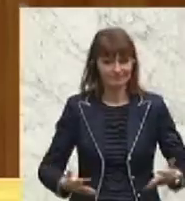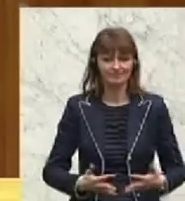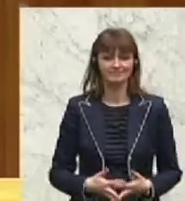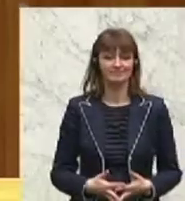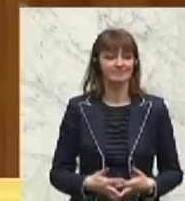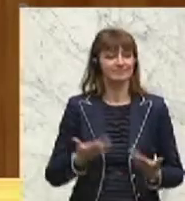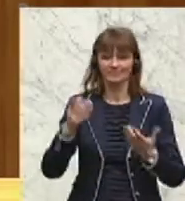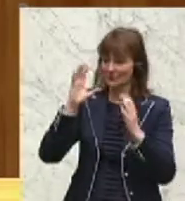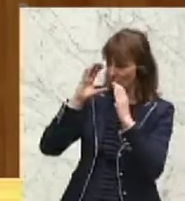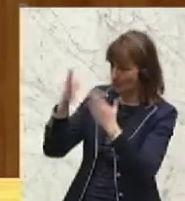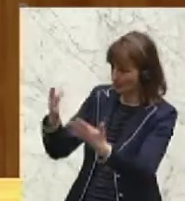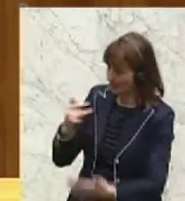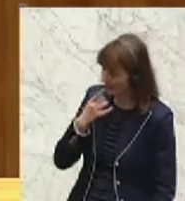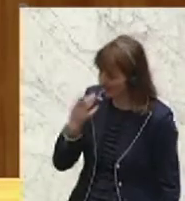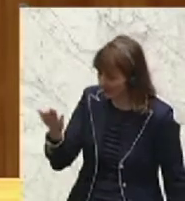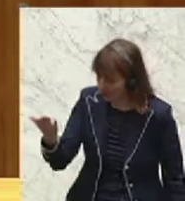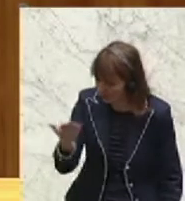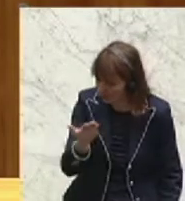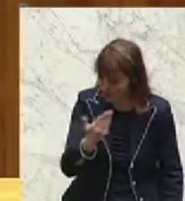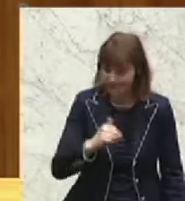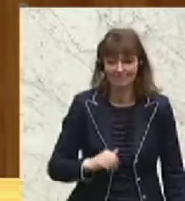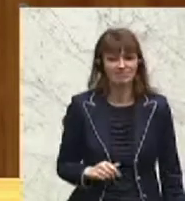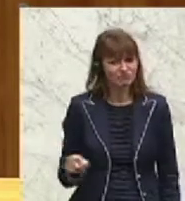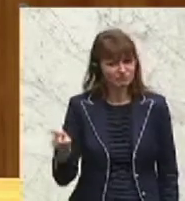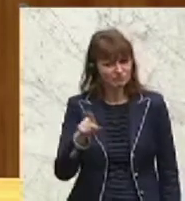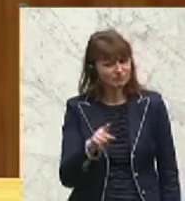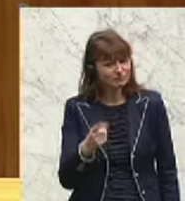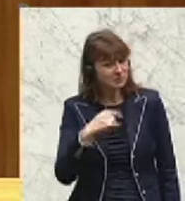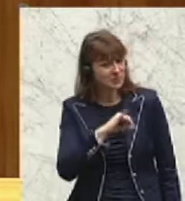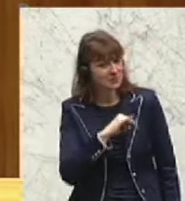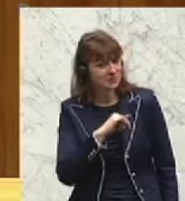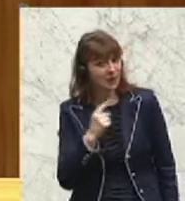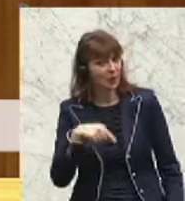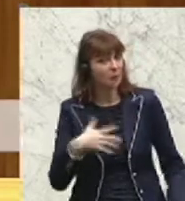Ja, von der ÖVP, genau. Das wird Sie sehr interessieren, was jetzt kommt.